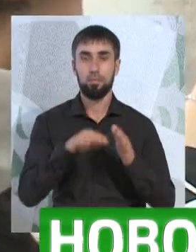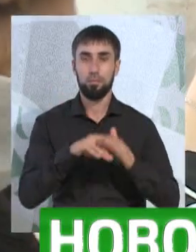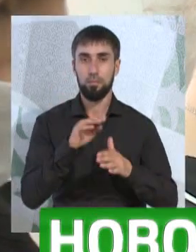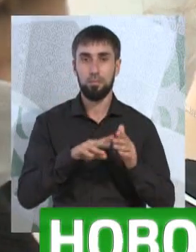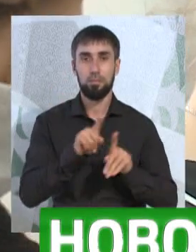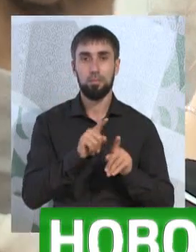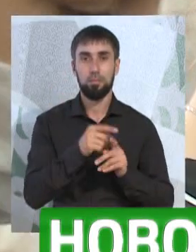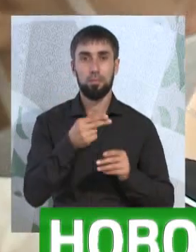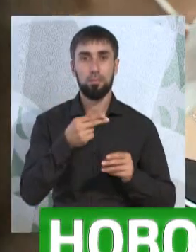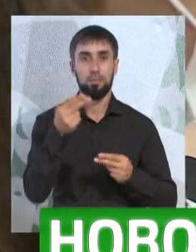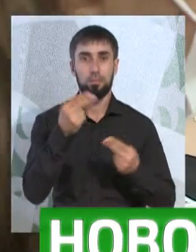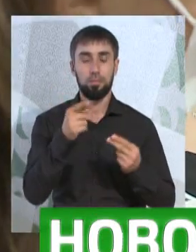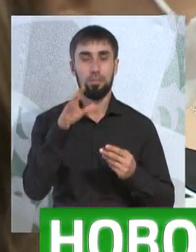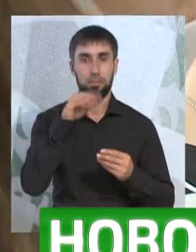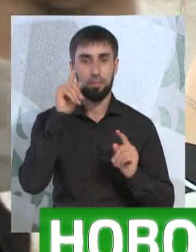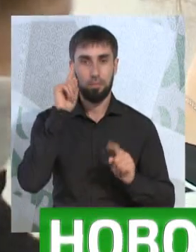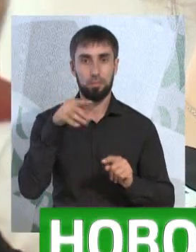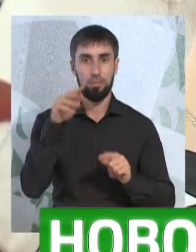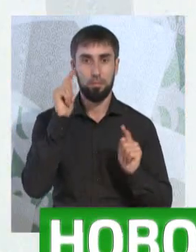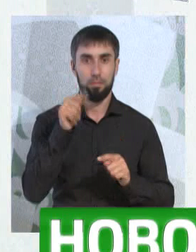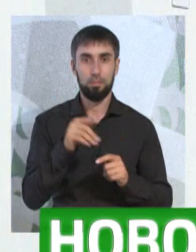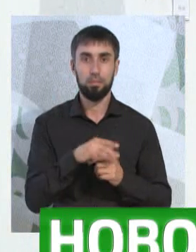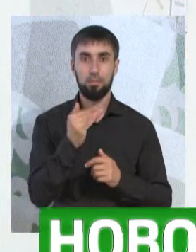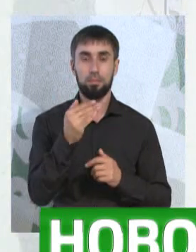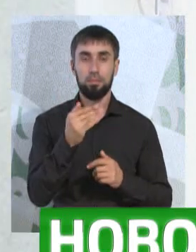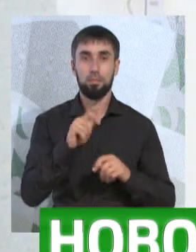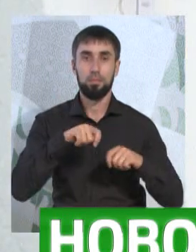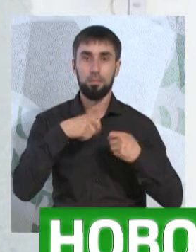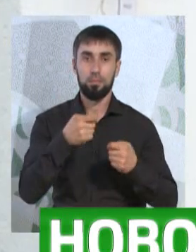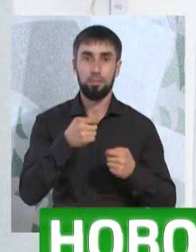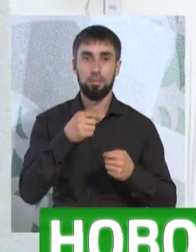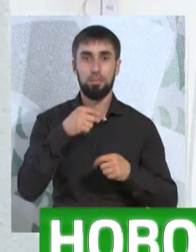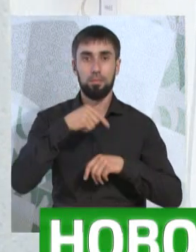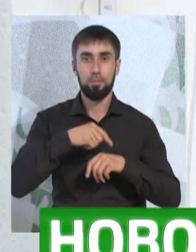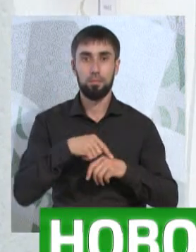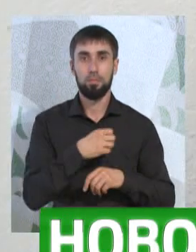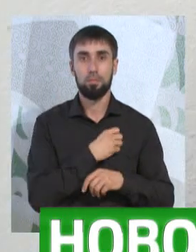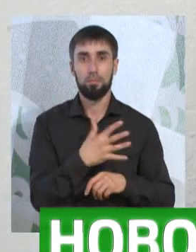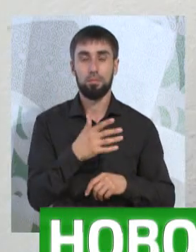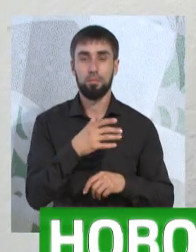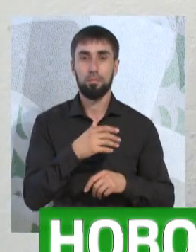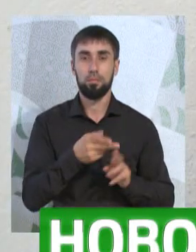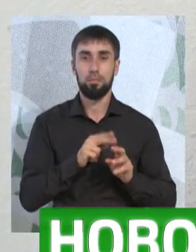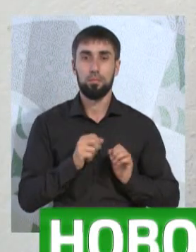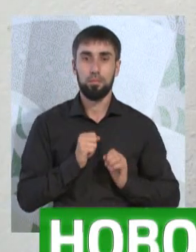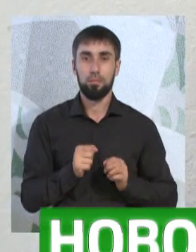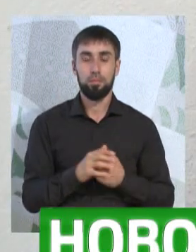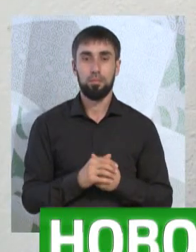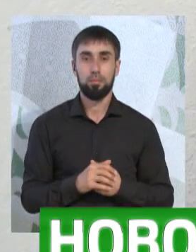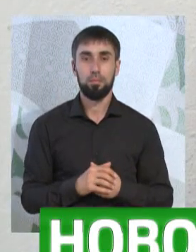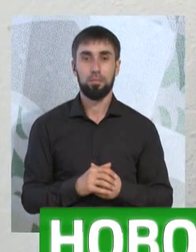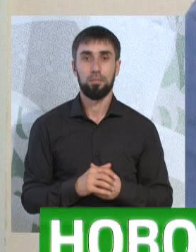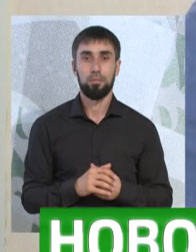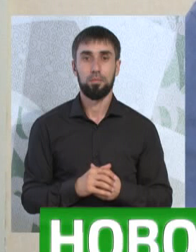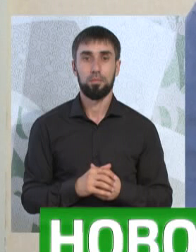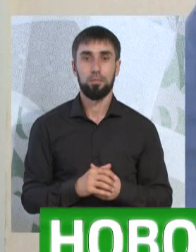узнаваем. Разные панно, выполненные в уникальной манере. Композиции, передающие состояние души героев, мало кого оставляют